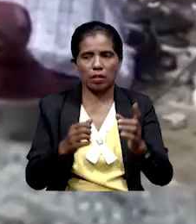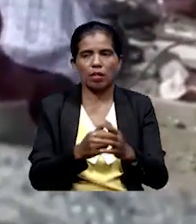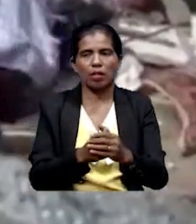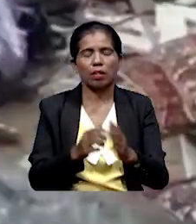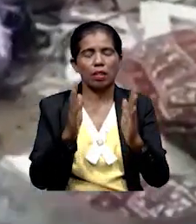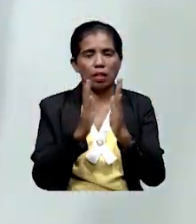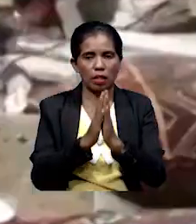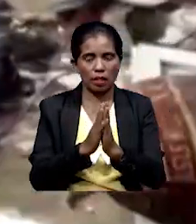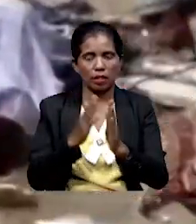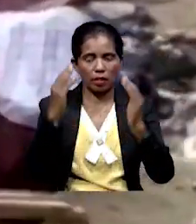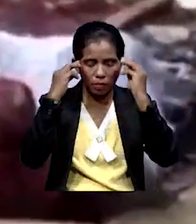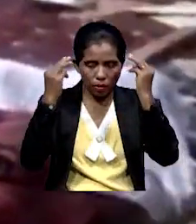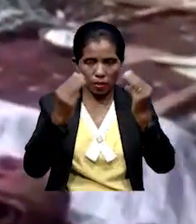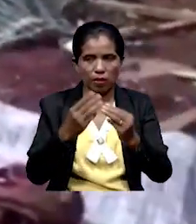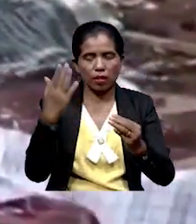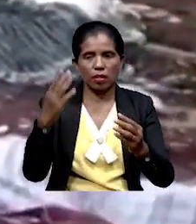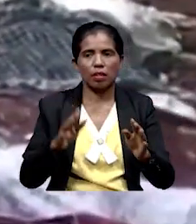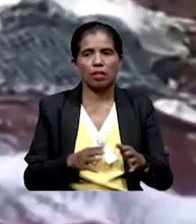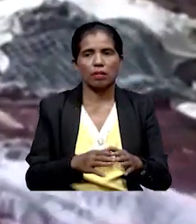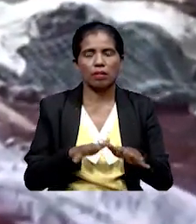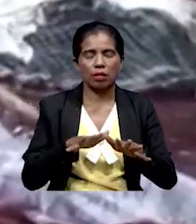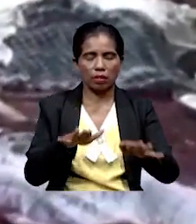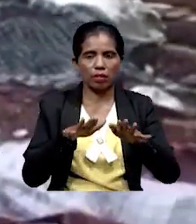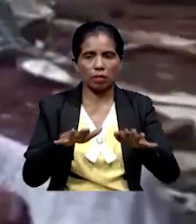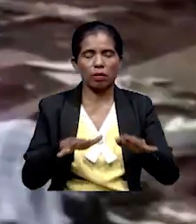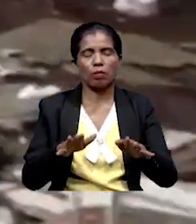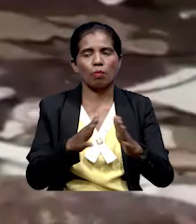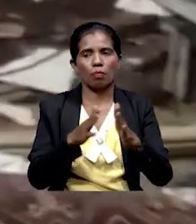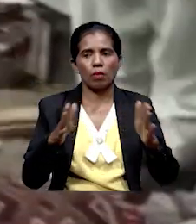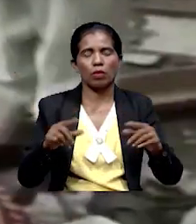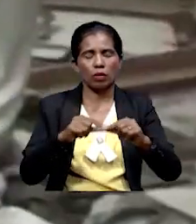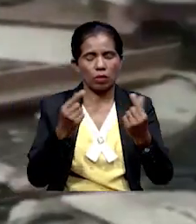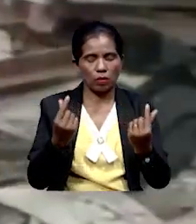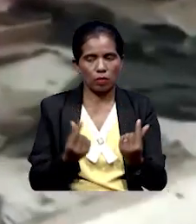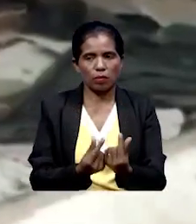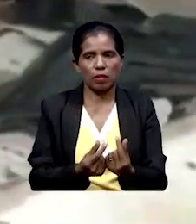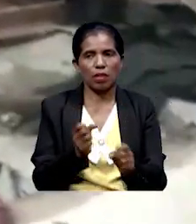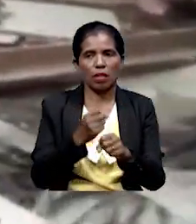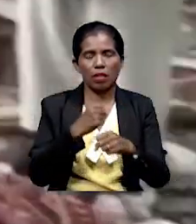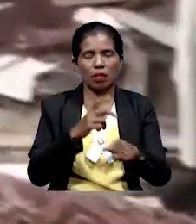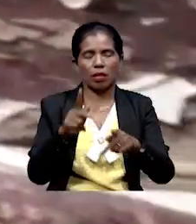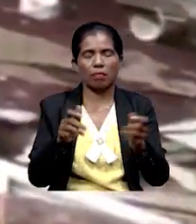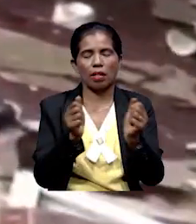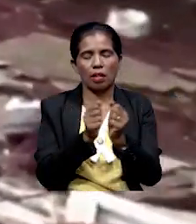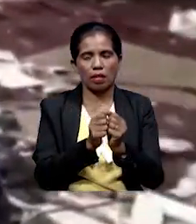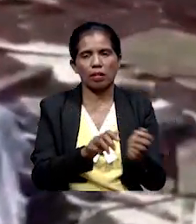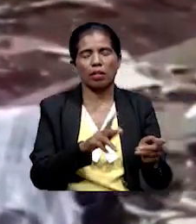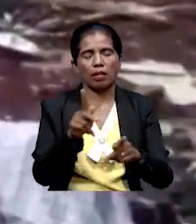Khalifa Sahib Kabul derpenti mosu explosão bot husi grupu desconhecido odi hamate ema lima nulresin.